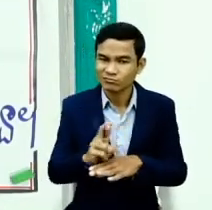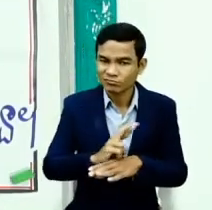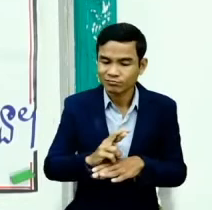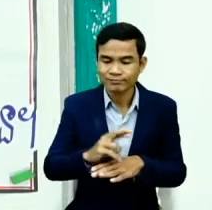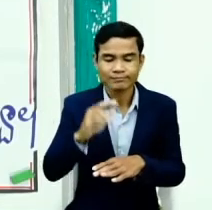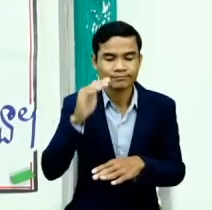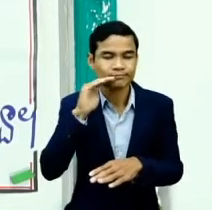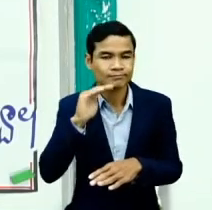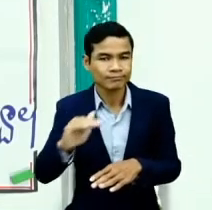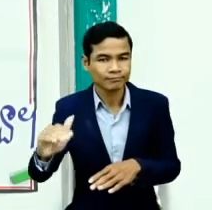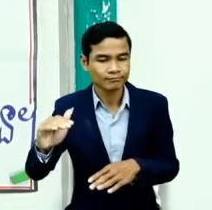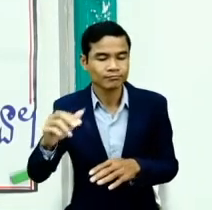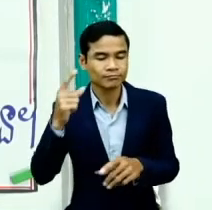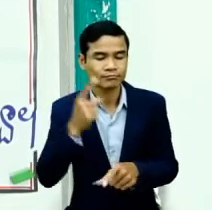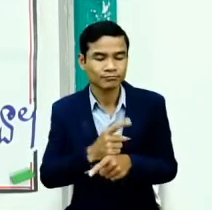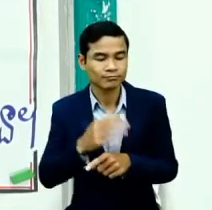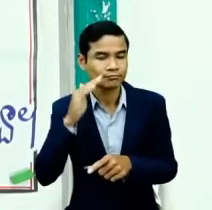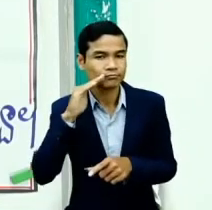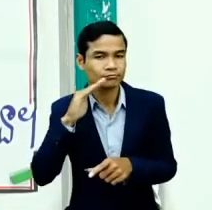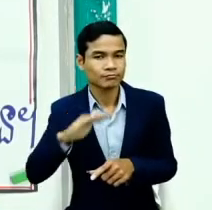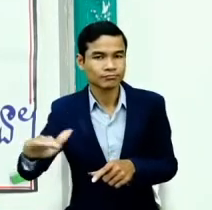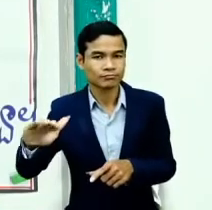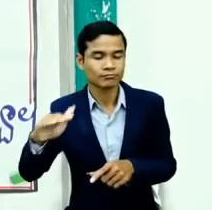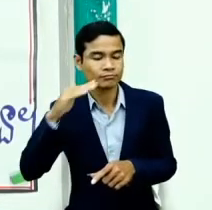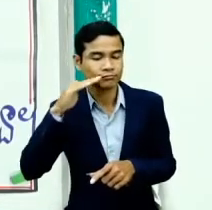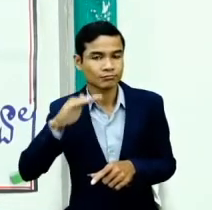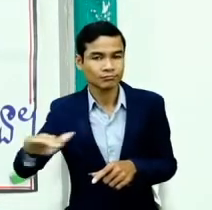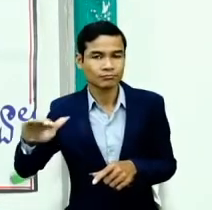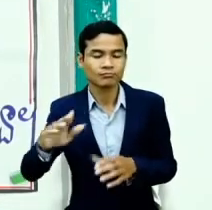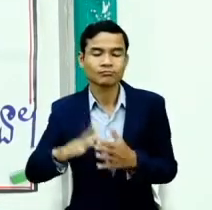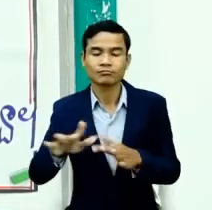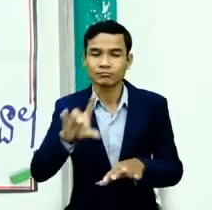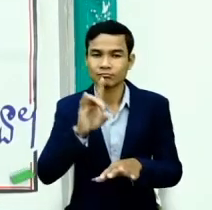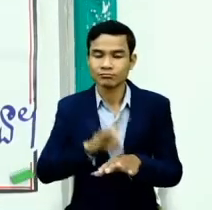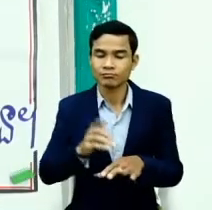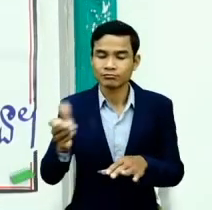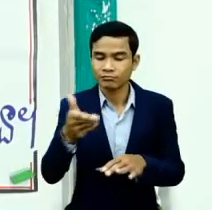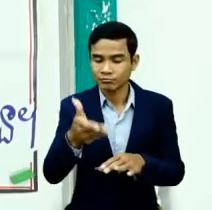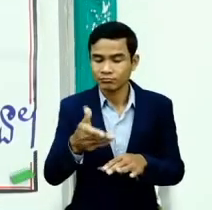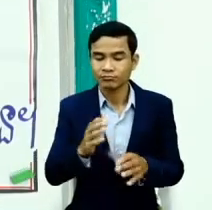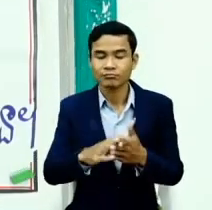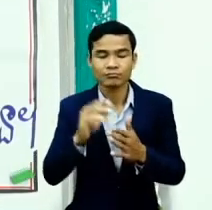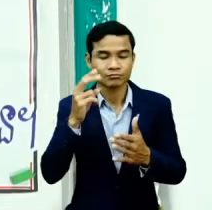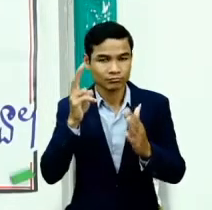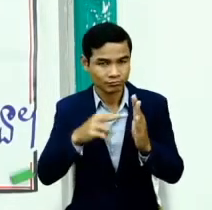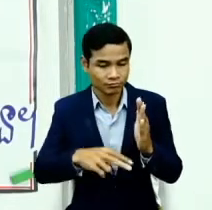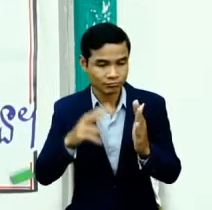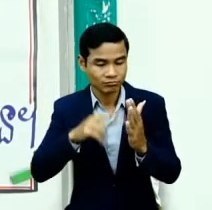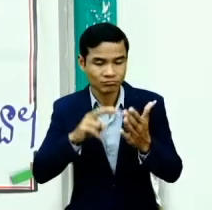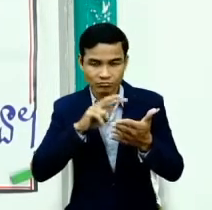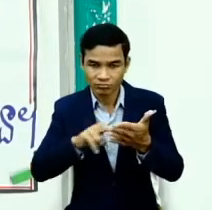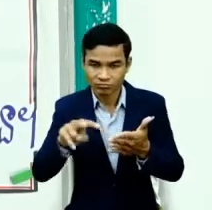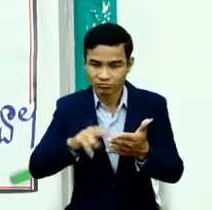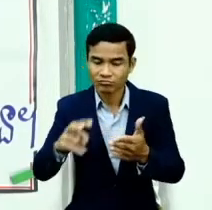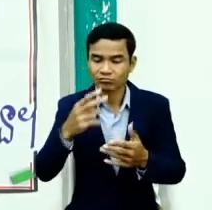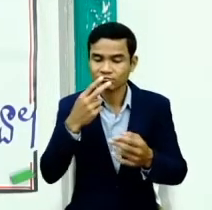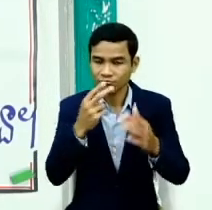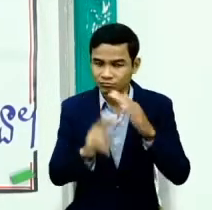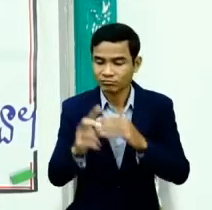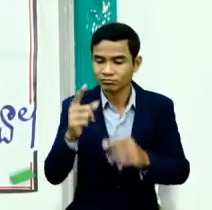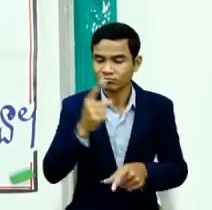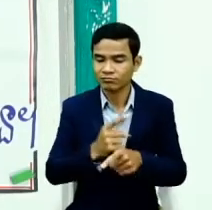của trống trải đài nào con ná để cho nét rồi cả từ từ được bỏ cốn để tiện tân tình ạ tập bót cứ sợ tài trống trải tình ốc khá